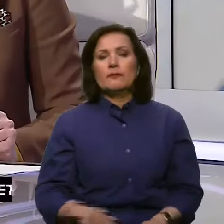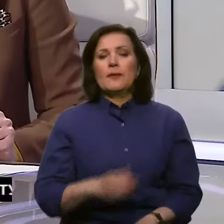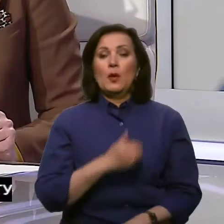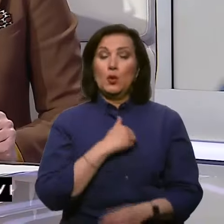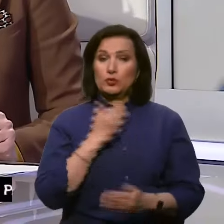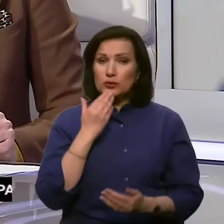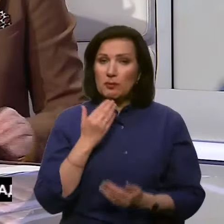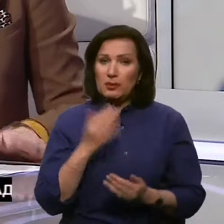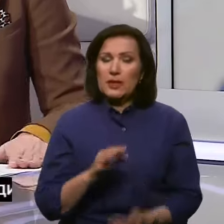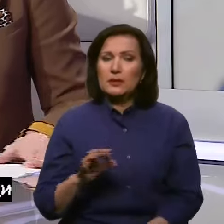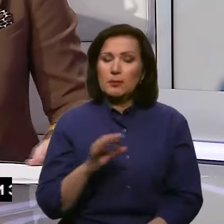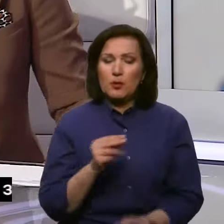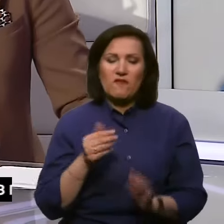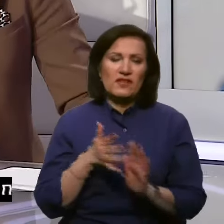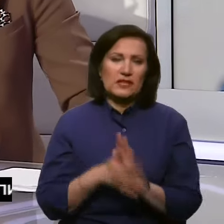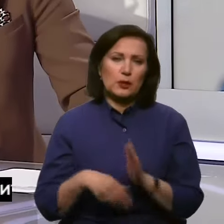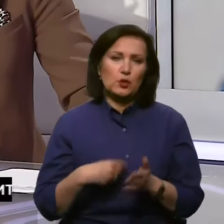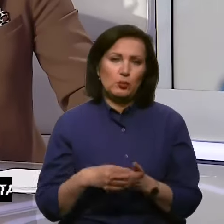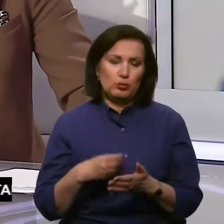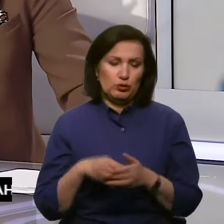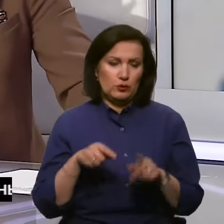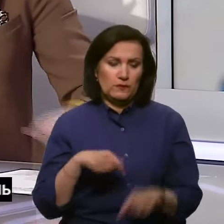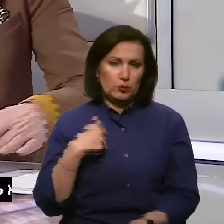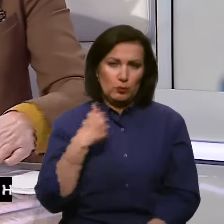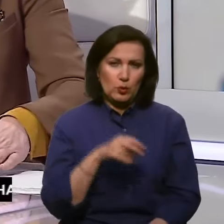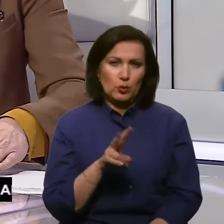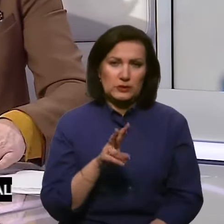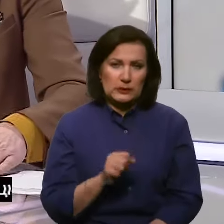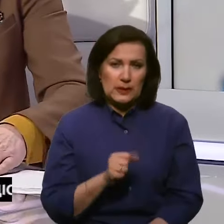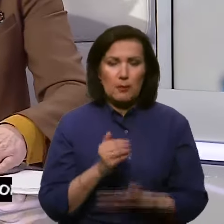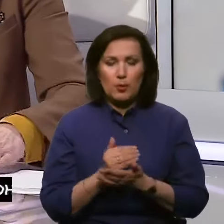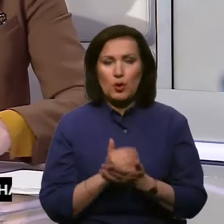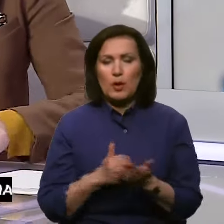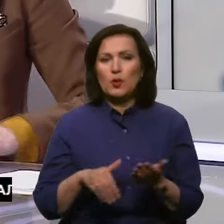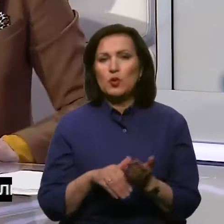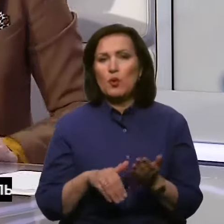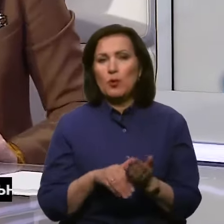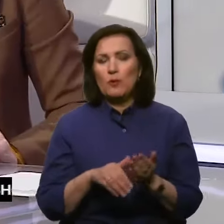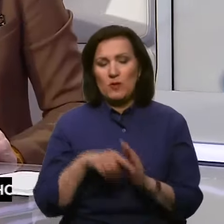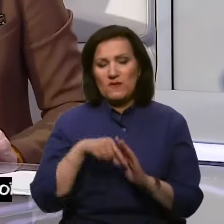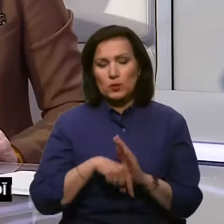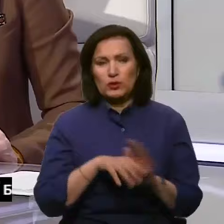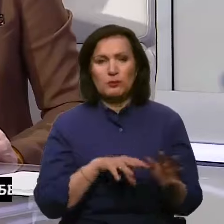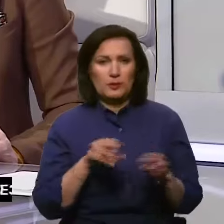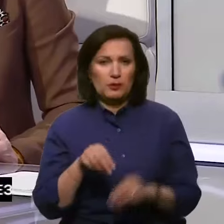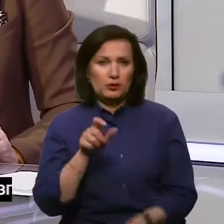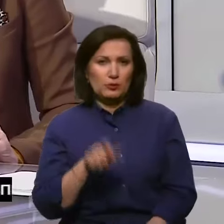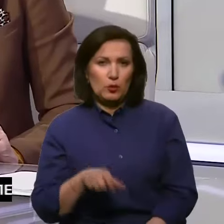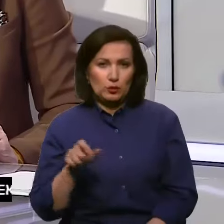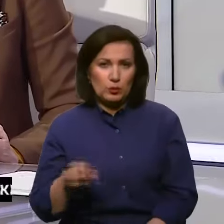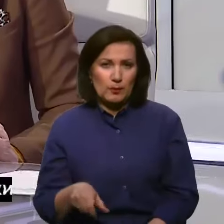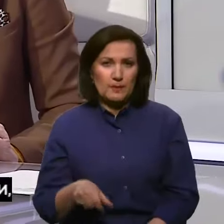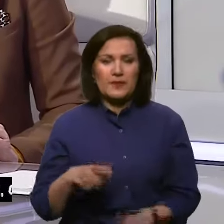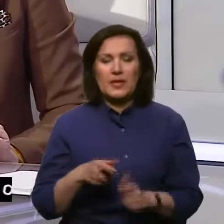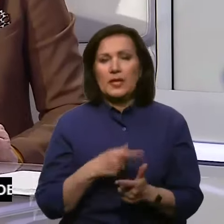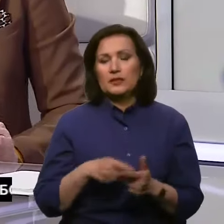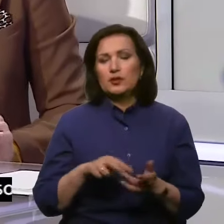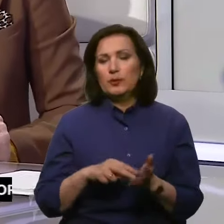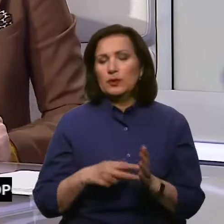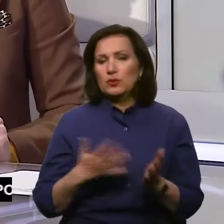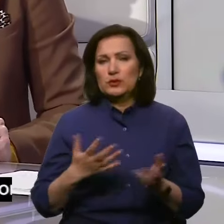вас про витрати бюджету в цьому році на програму допомоги внутрішньопереміщеним особам. Чи